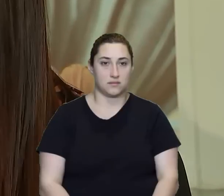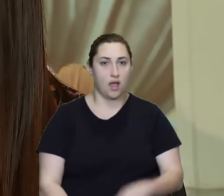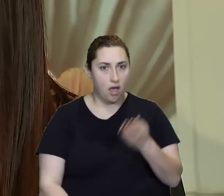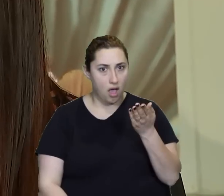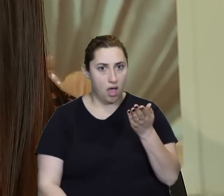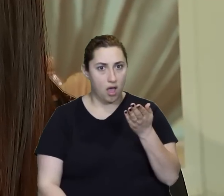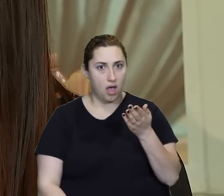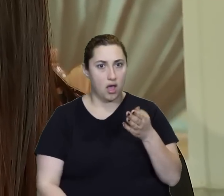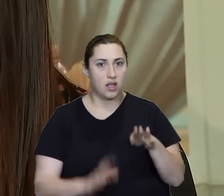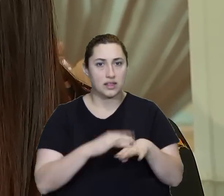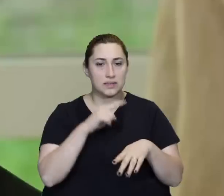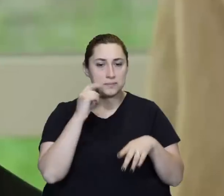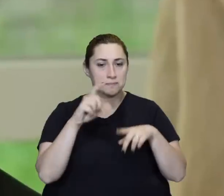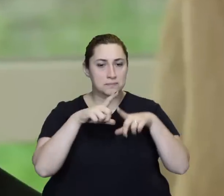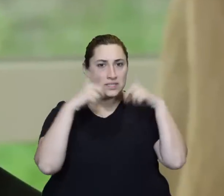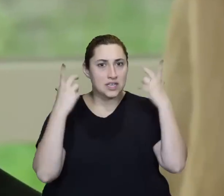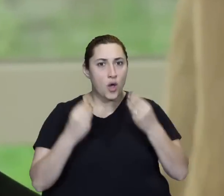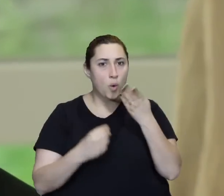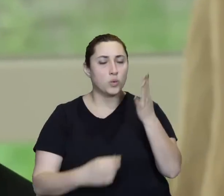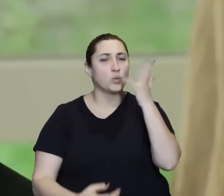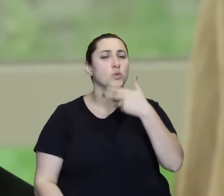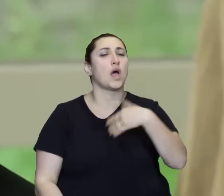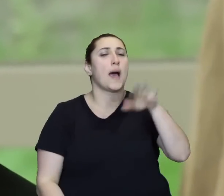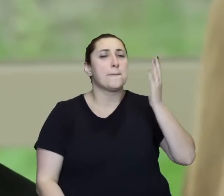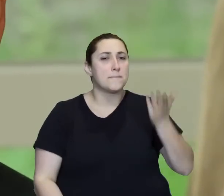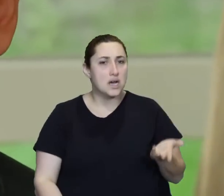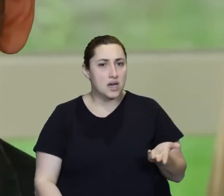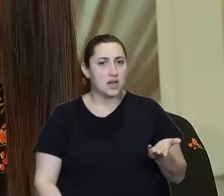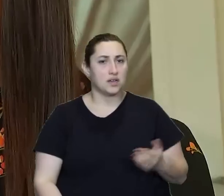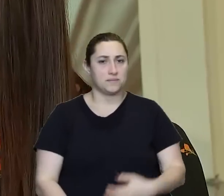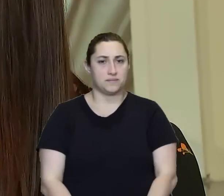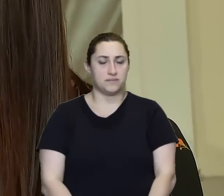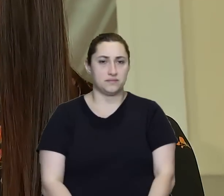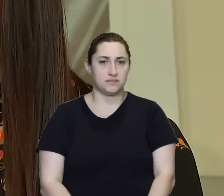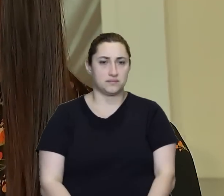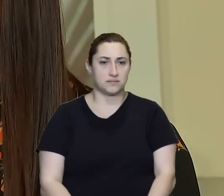Aa, neden kızardın öyle kızım? Utan olacak ne var bunda?